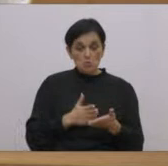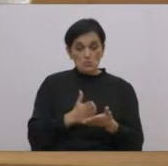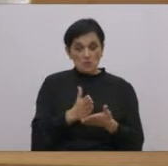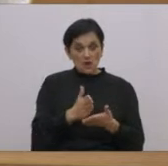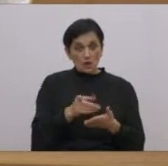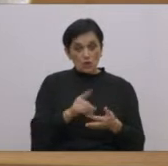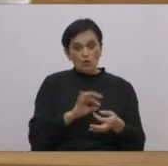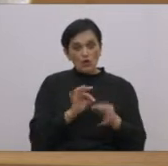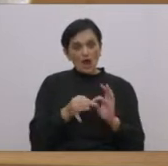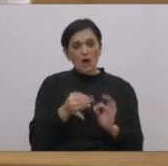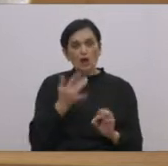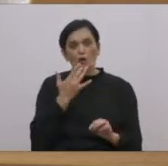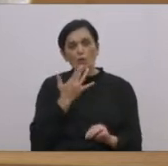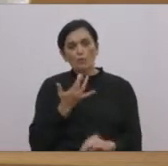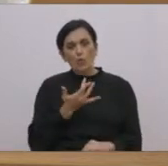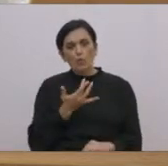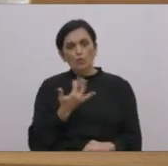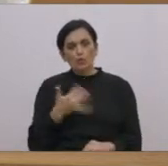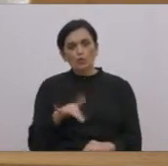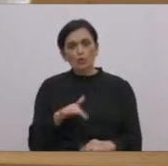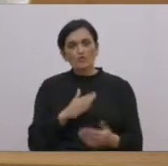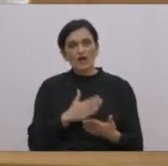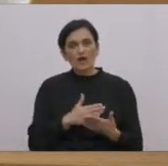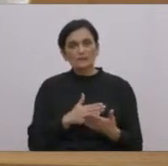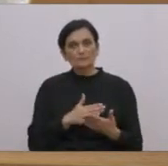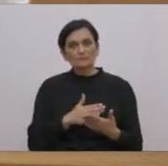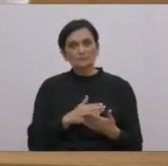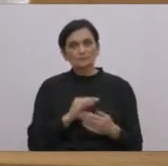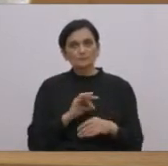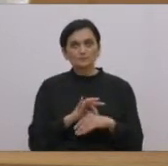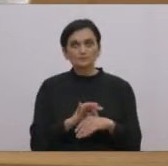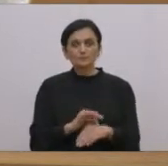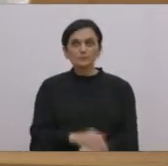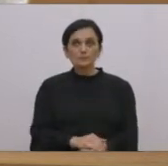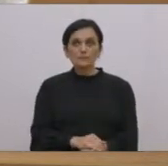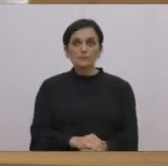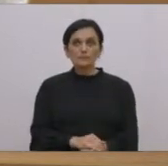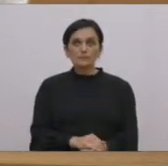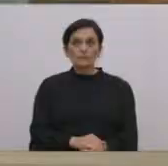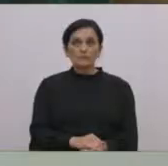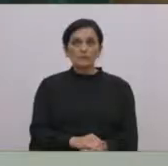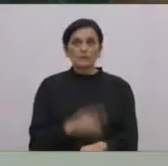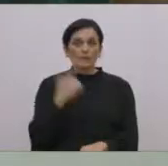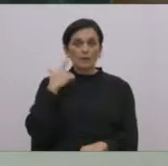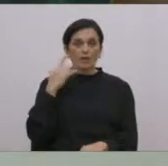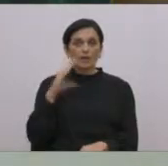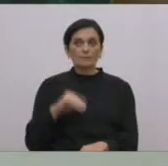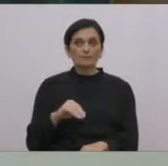გარკვეული პოლიტიკა უკვე არის, რომ გასატარებელი.